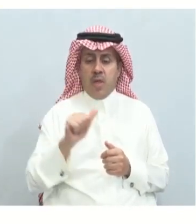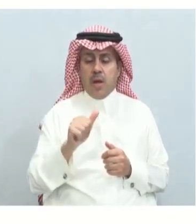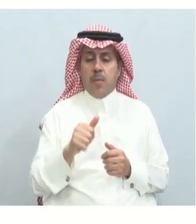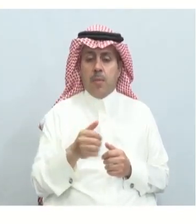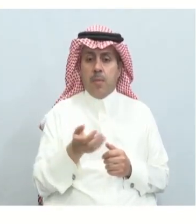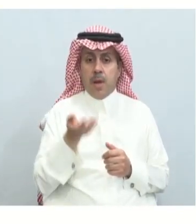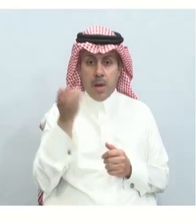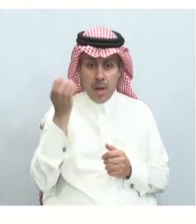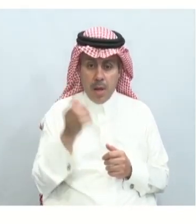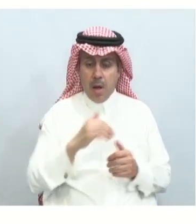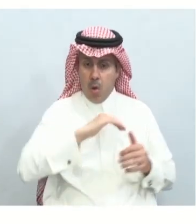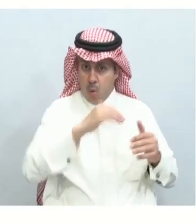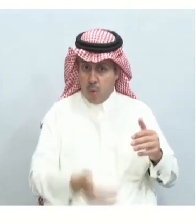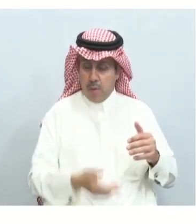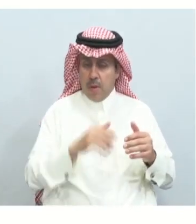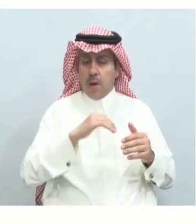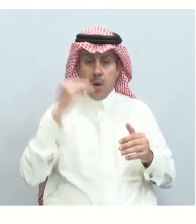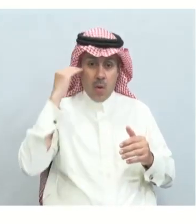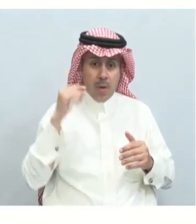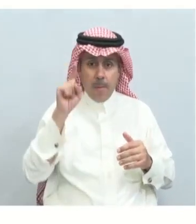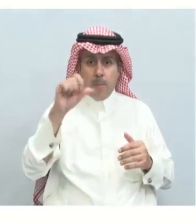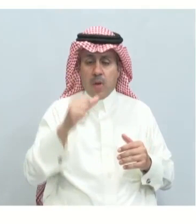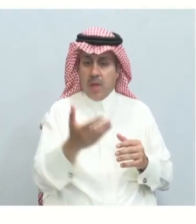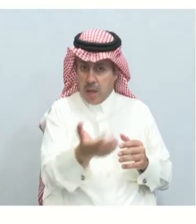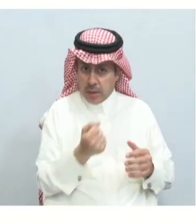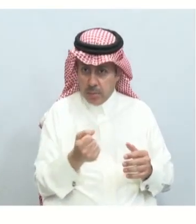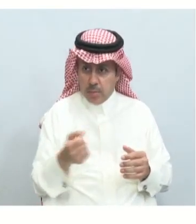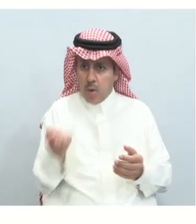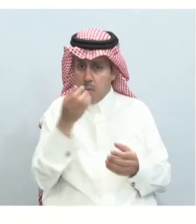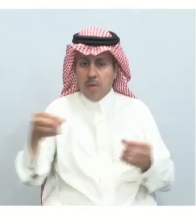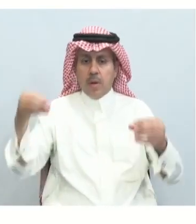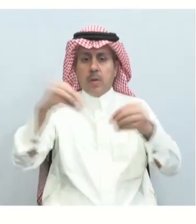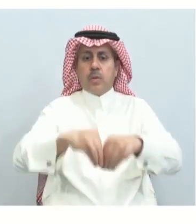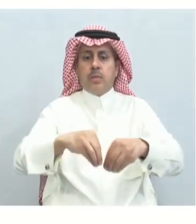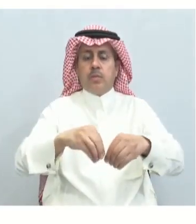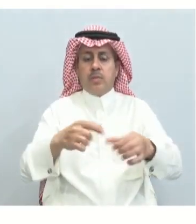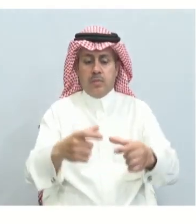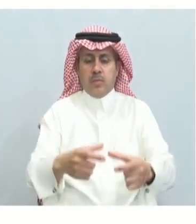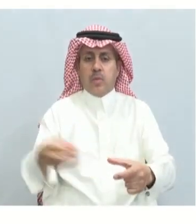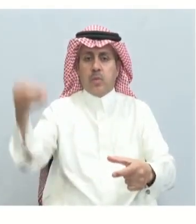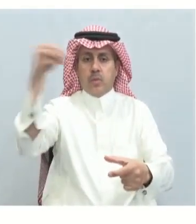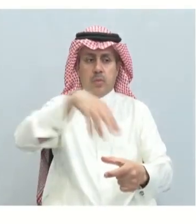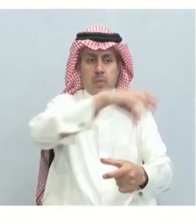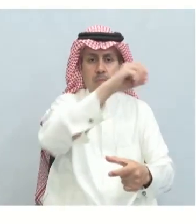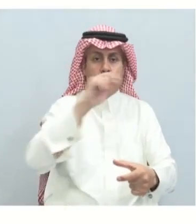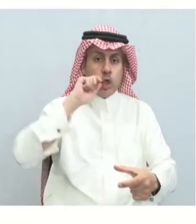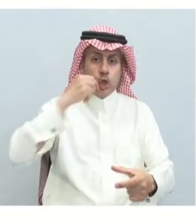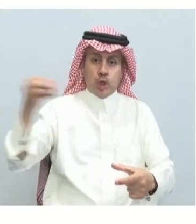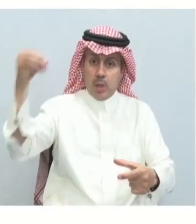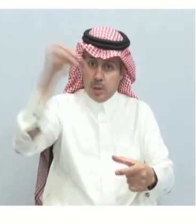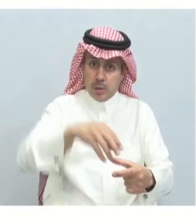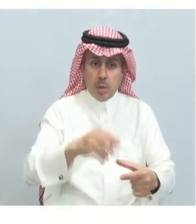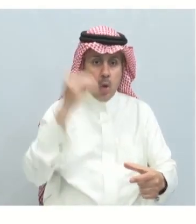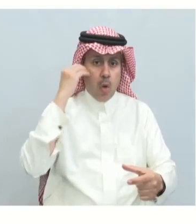وماء الرجل وتتم عمليه التلقيح في طبق مخبري وفق شروط وظروف طبيه